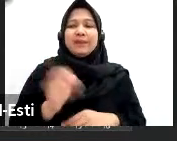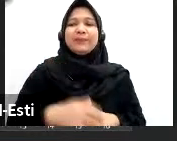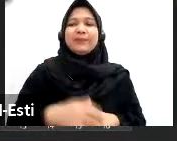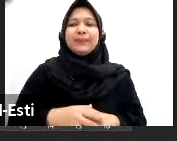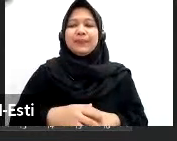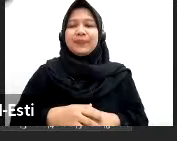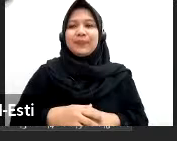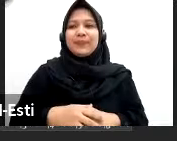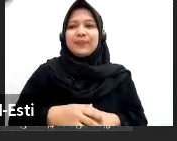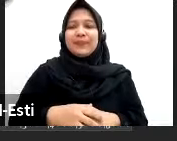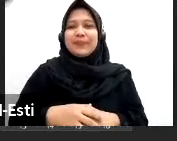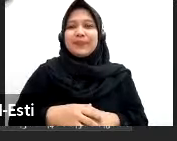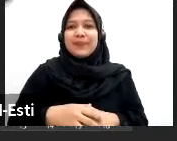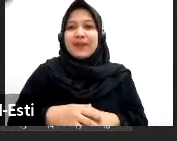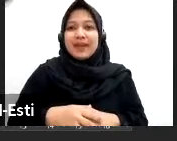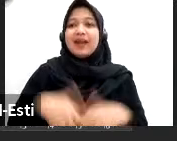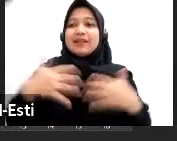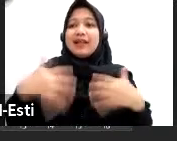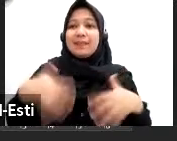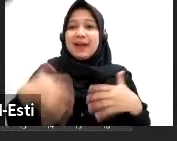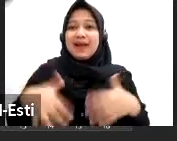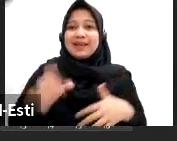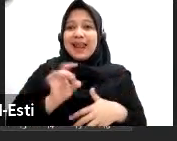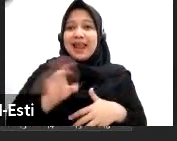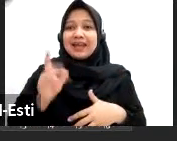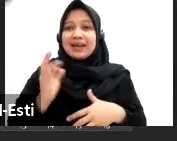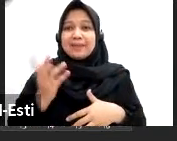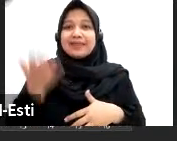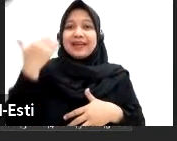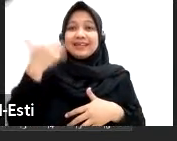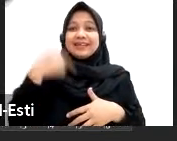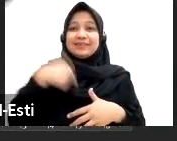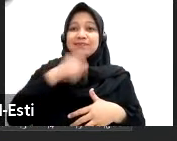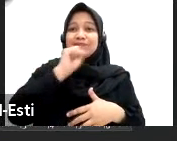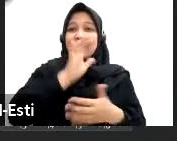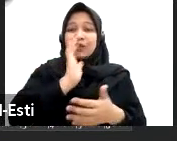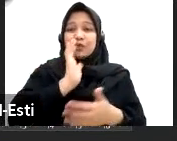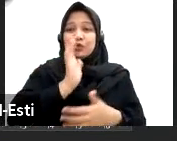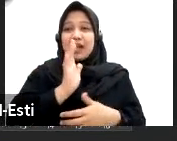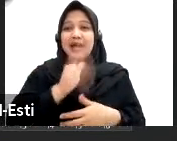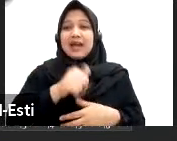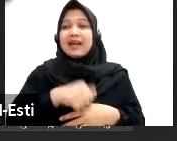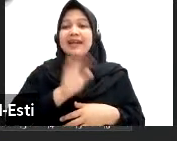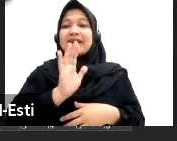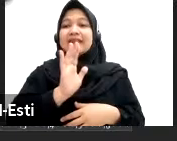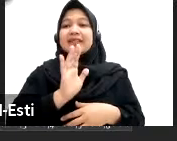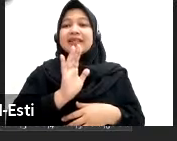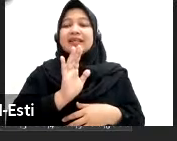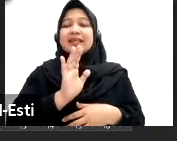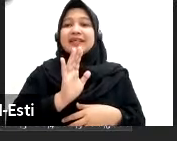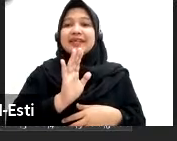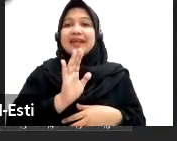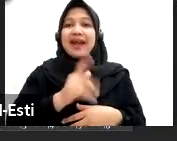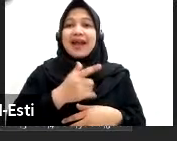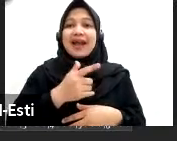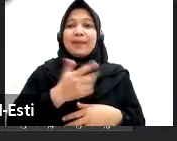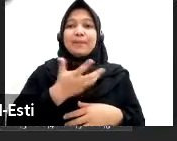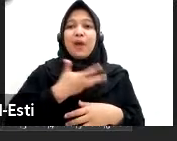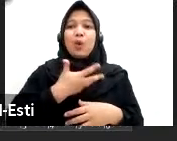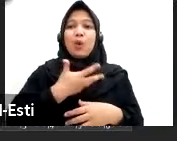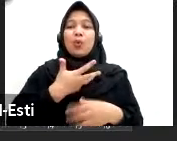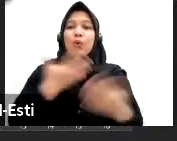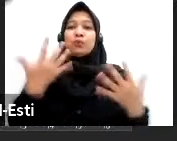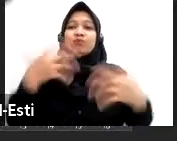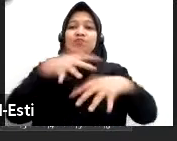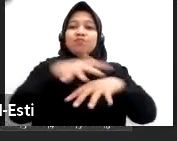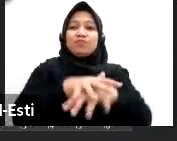Hai kemudian informasi juga ada sini ada di saya sampaikan bahwa ini sudah ada nanti akan akan kita akan integrasi dengan ASEAN